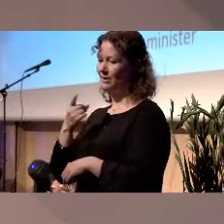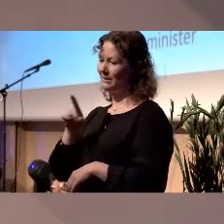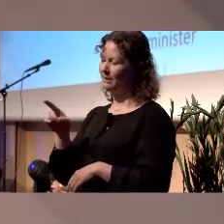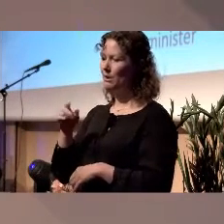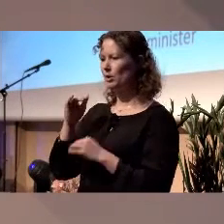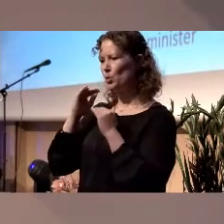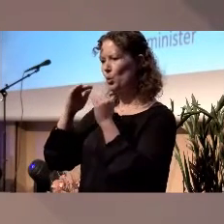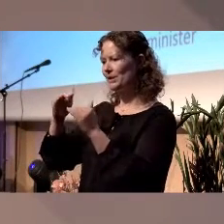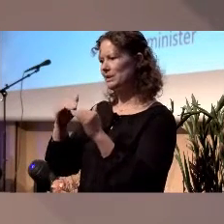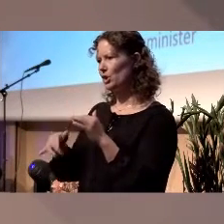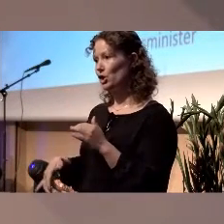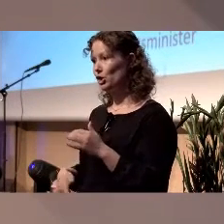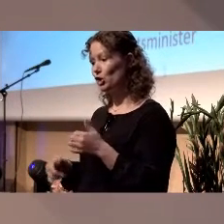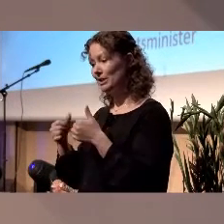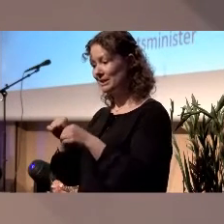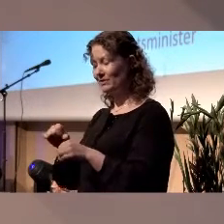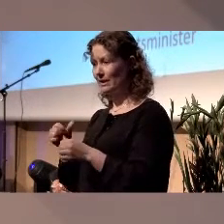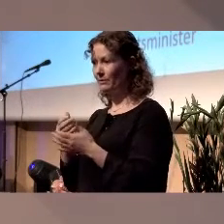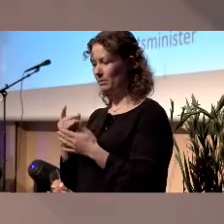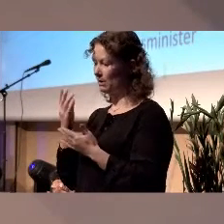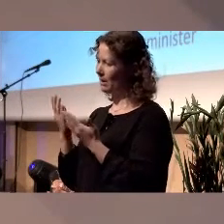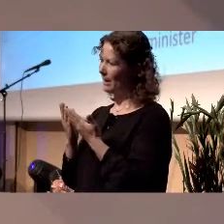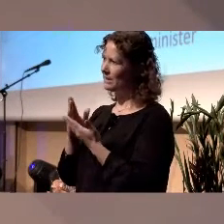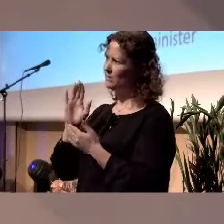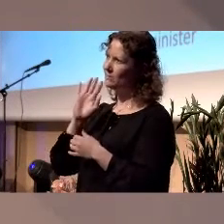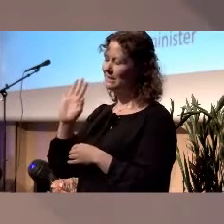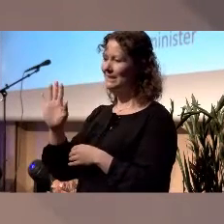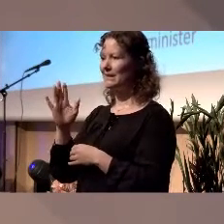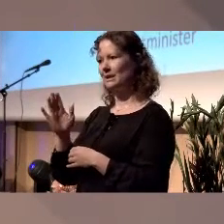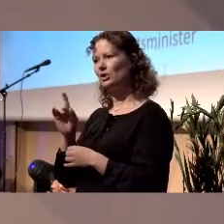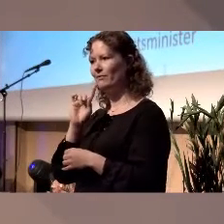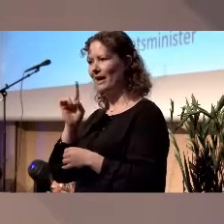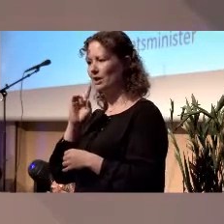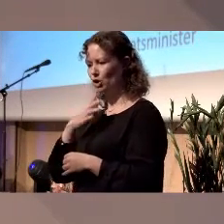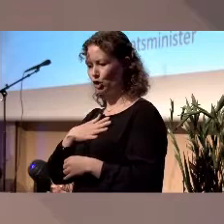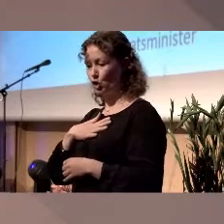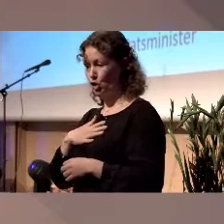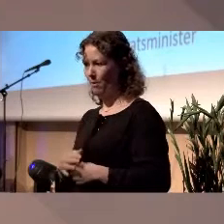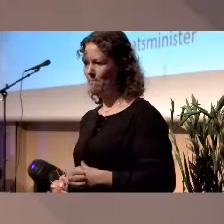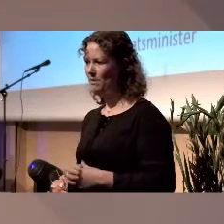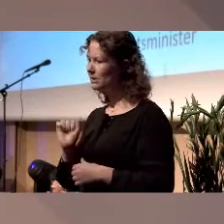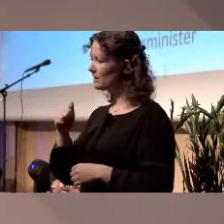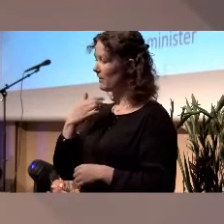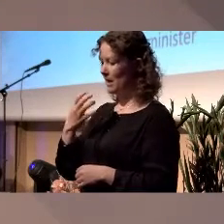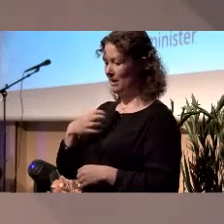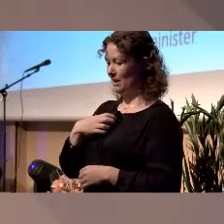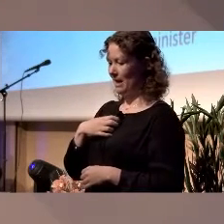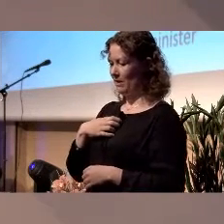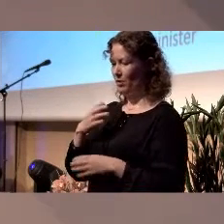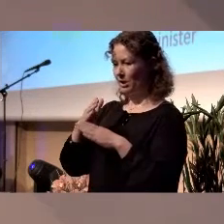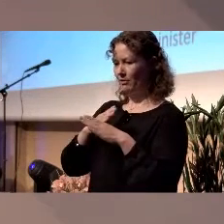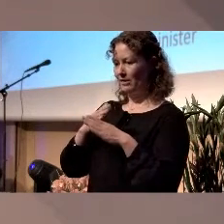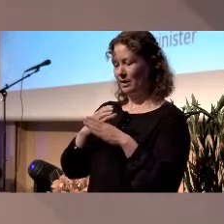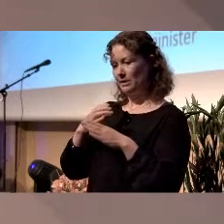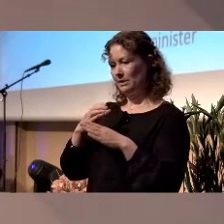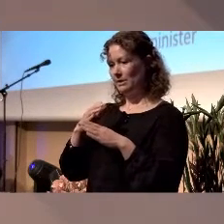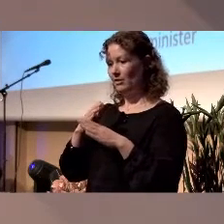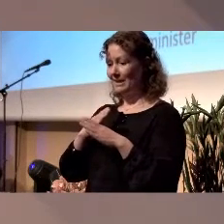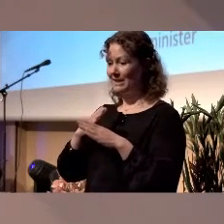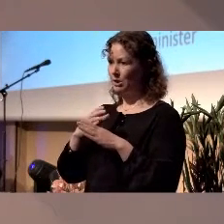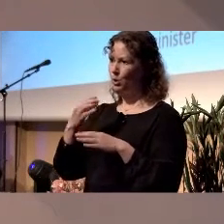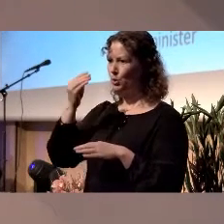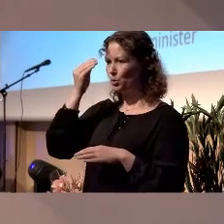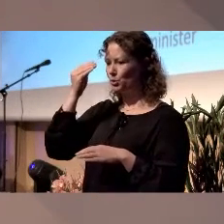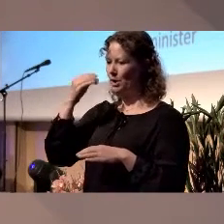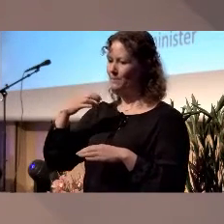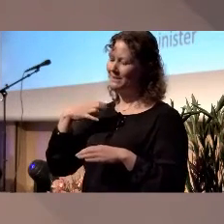nyresvikt kan lese og lære om sin sykdom. Jeg tror ikke vi må være så redd for den kvalifiserte og kunnskapsrike pasienten. Vi må